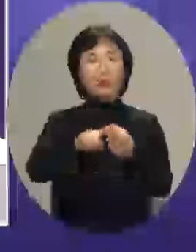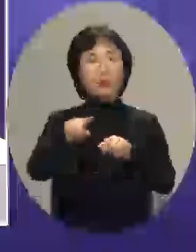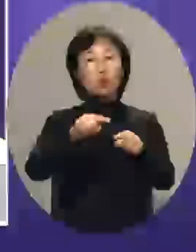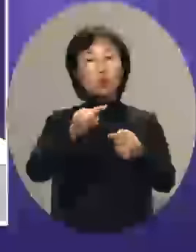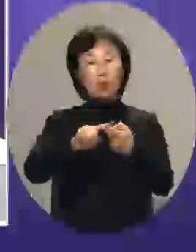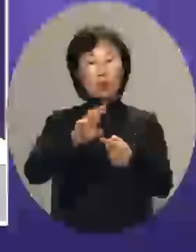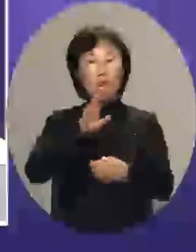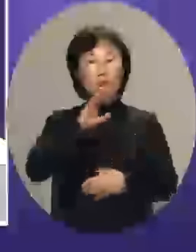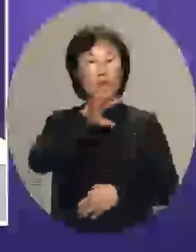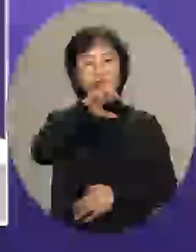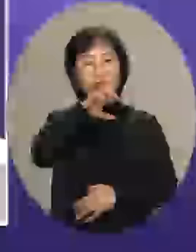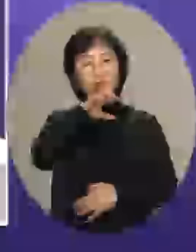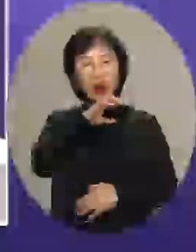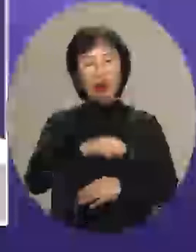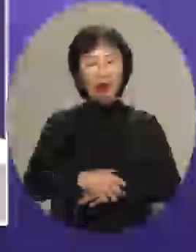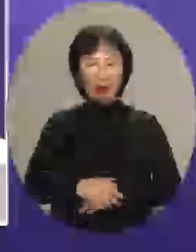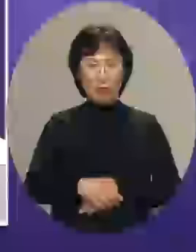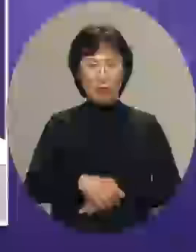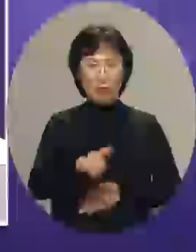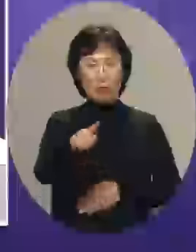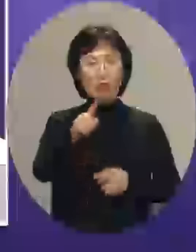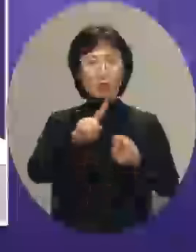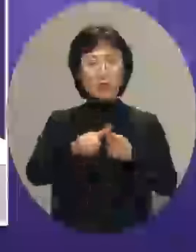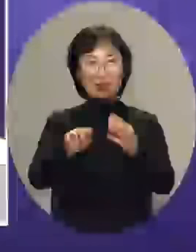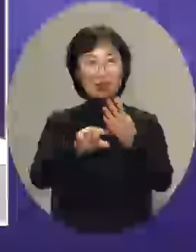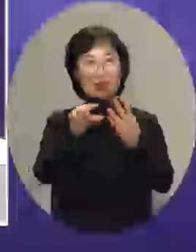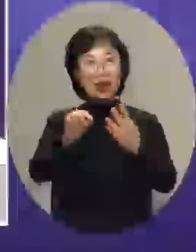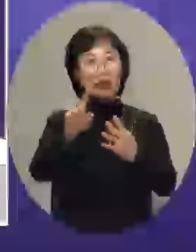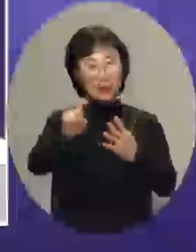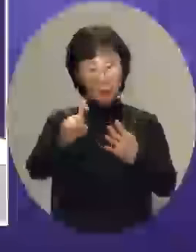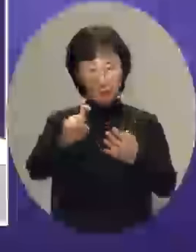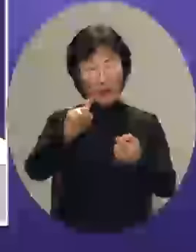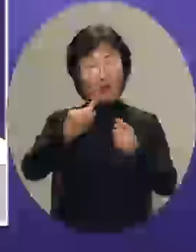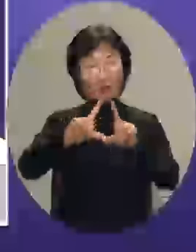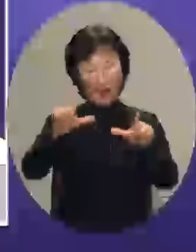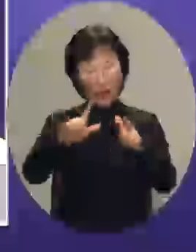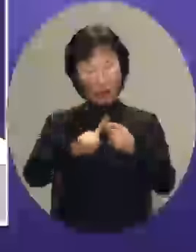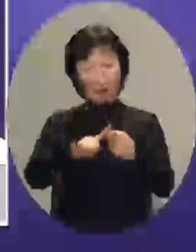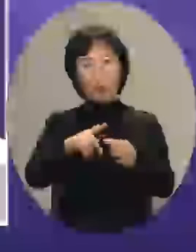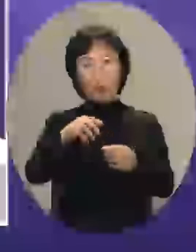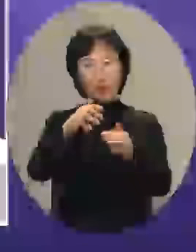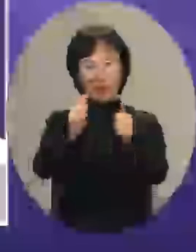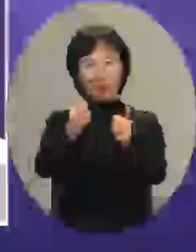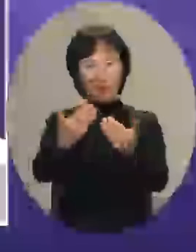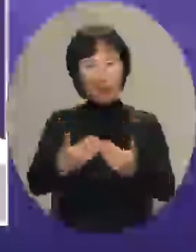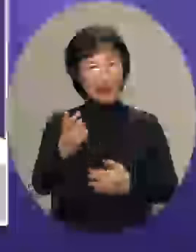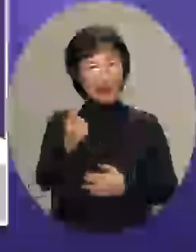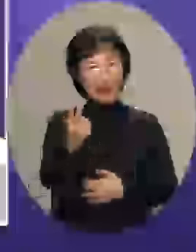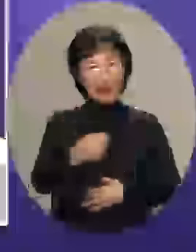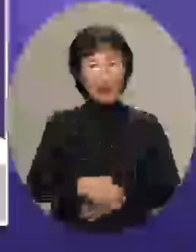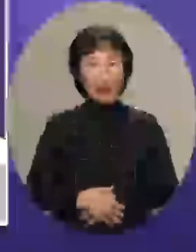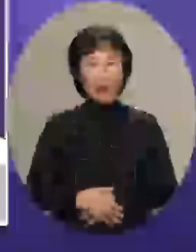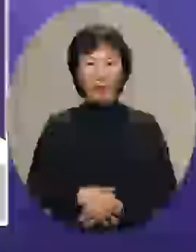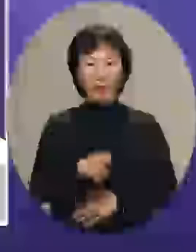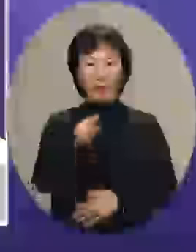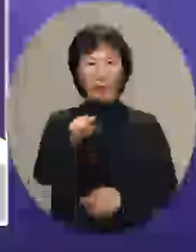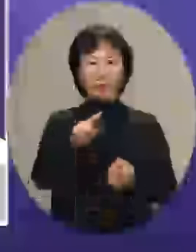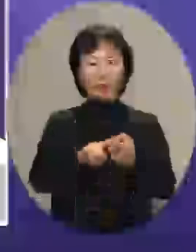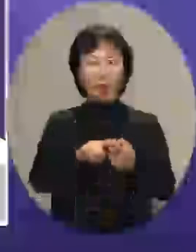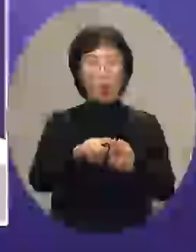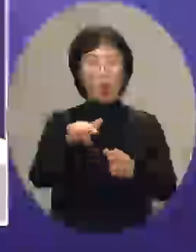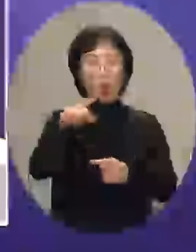정말 4월 10일 날 준엄한 심판을 받을 것이다. 여기에 대해서 어떻게 생각하십니까? 아니, 그 문제를 공수처에